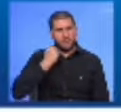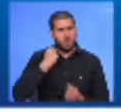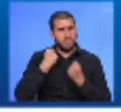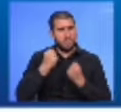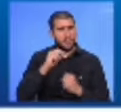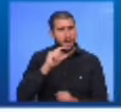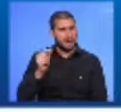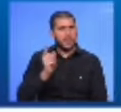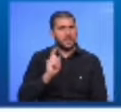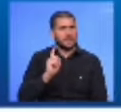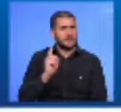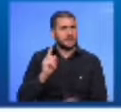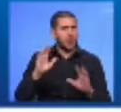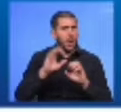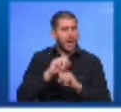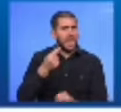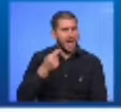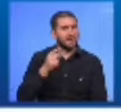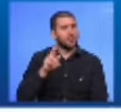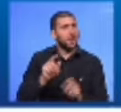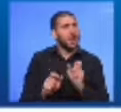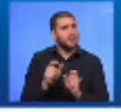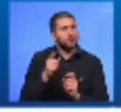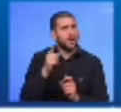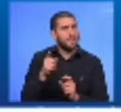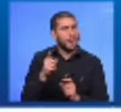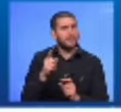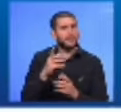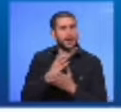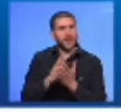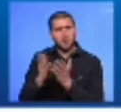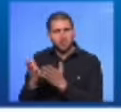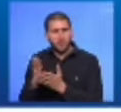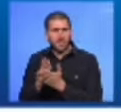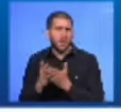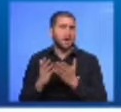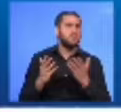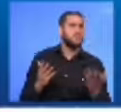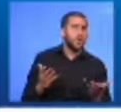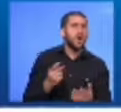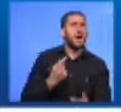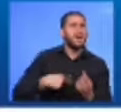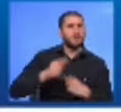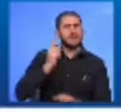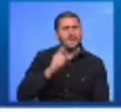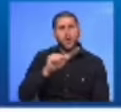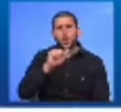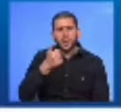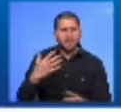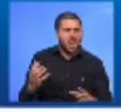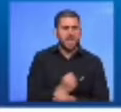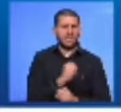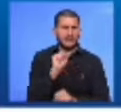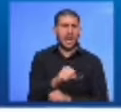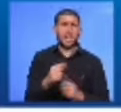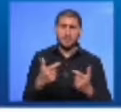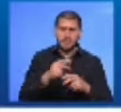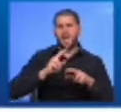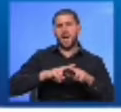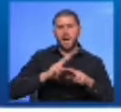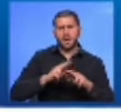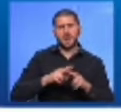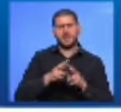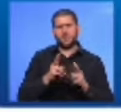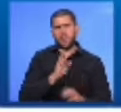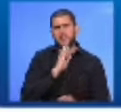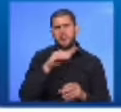ליל גלנט. זה יש אנשים שהם שם, ויש אנשים שהם שם. אנחנו צריכים קודם לנצח את המלחמה, אחר כך נפתור את הבעיות בתוכה. לא